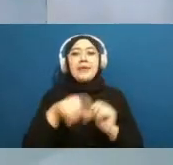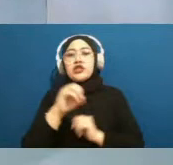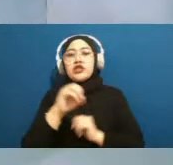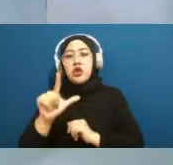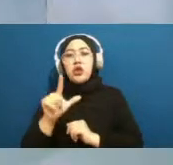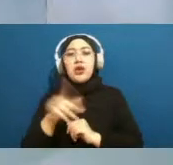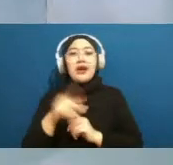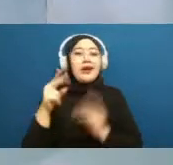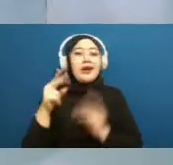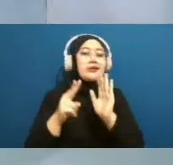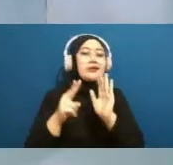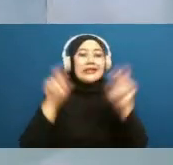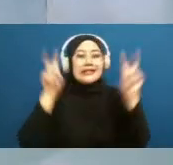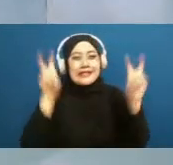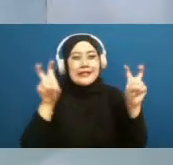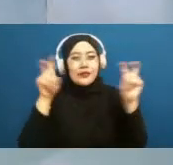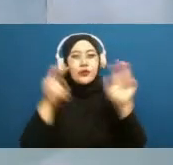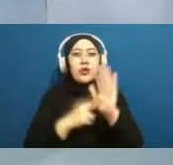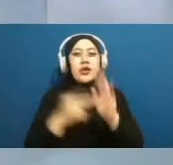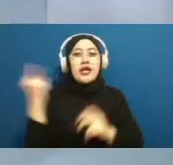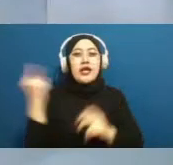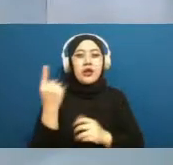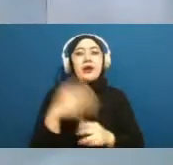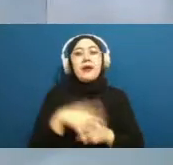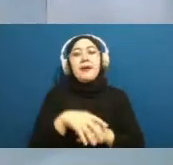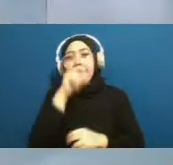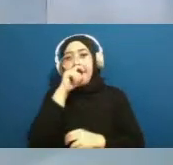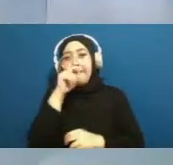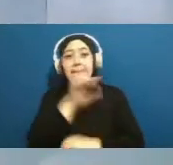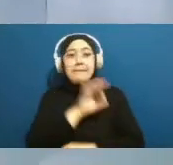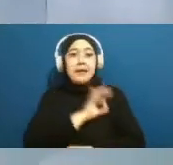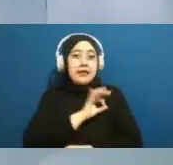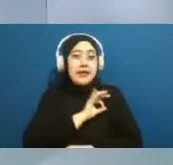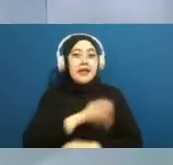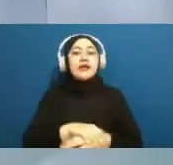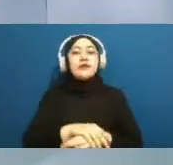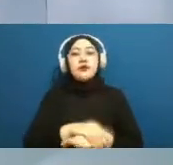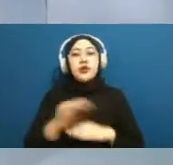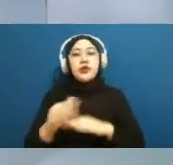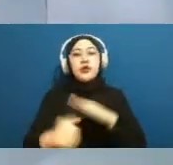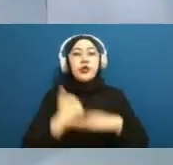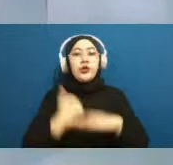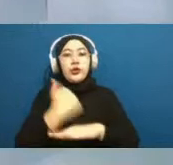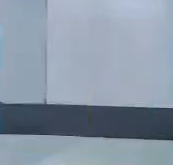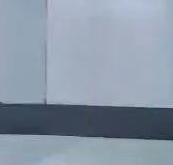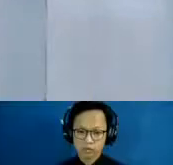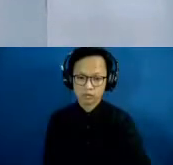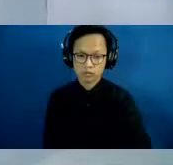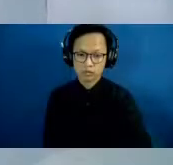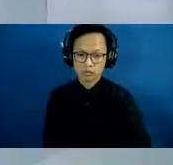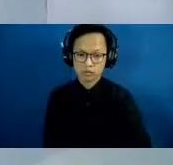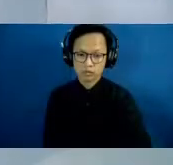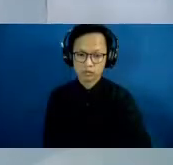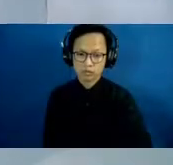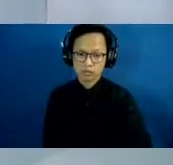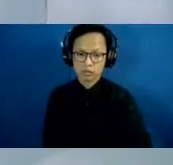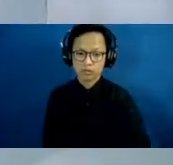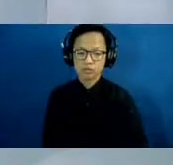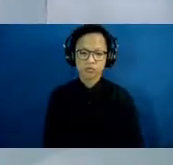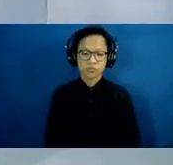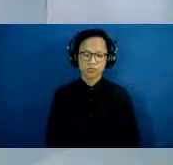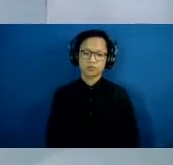bahkan Pak Presiden sendiri, bahkan Ketua Dewan Komisioner OJK, Menteri Koordinator juga menyimak